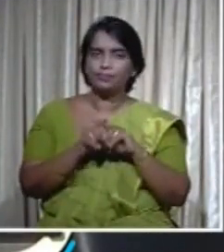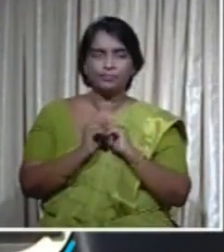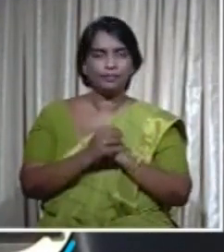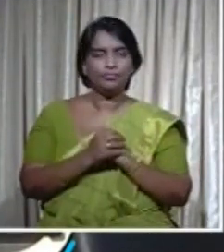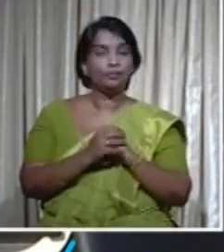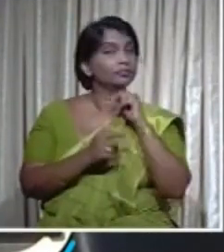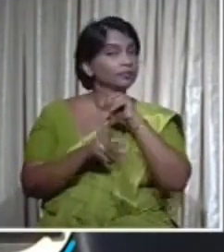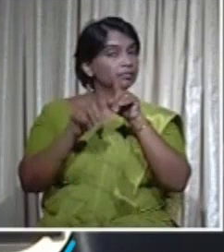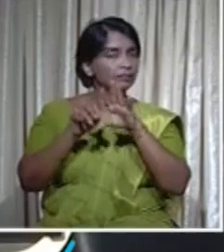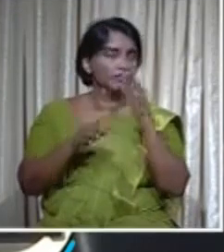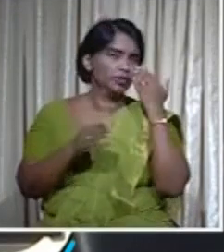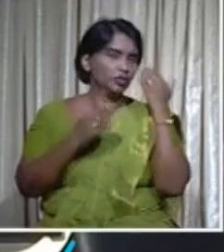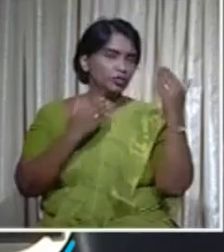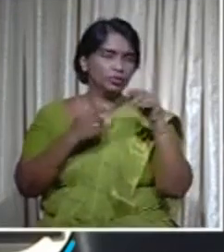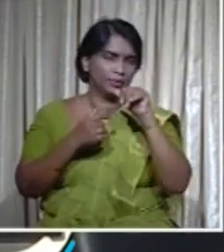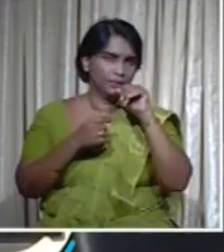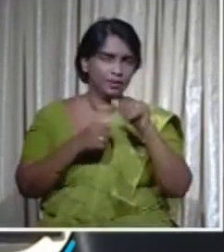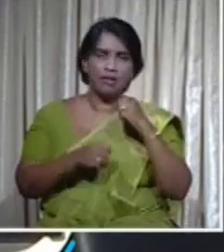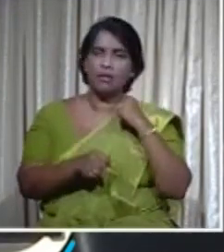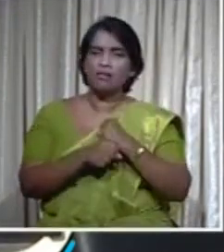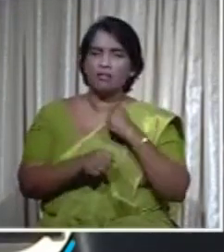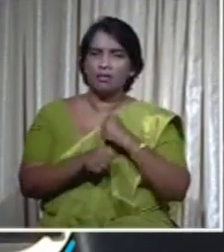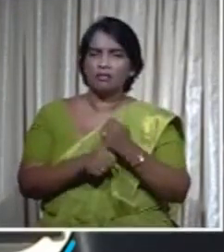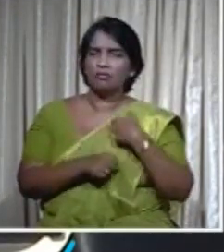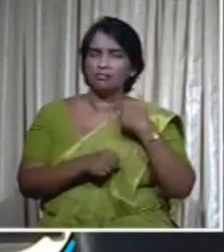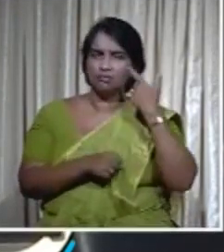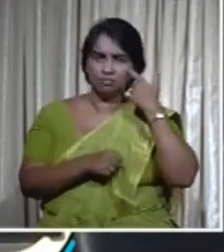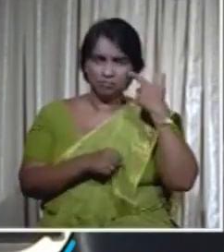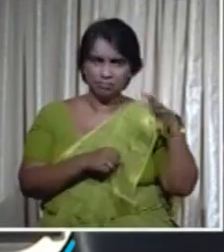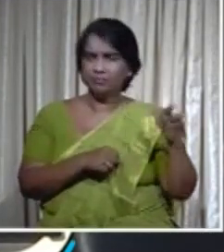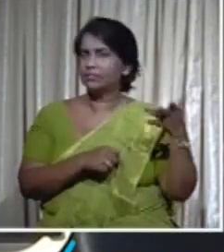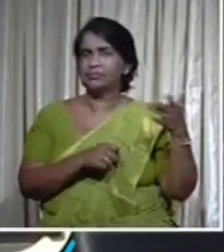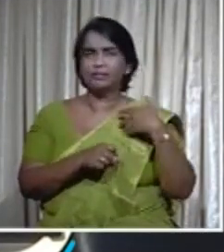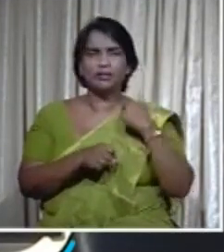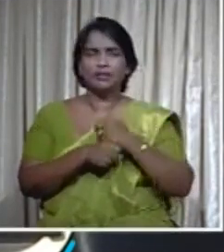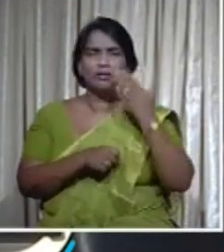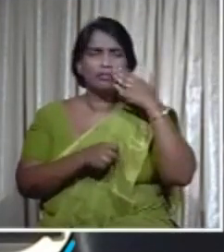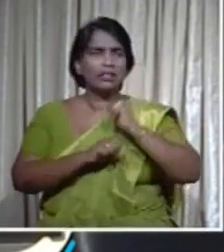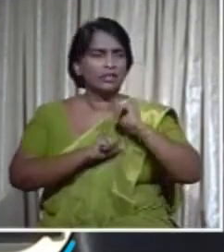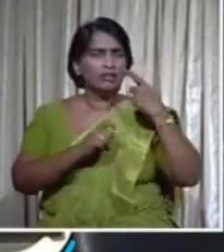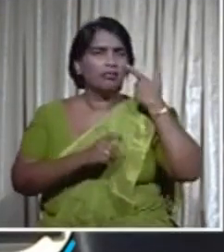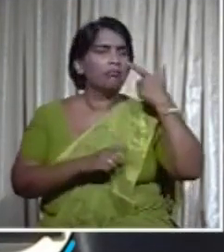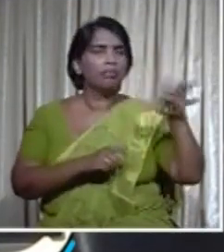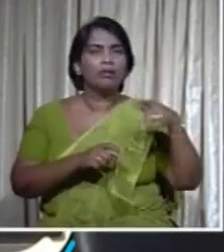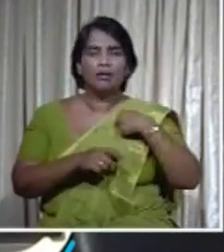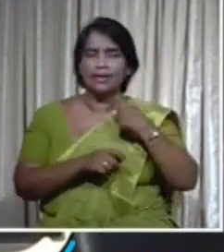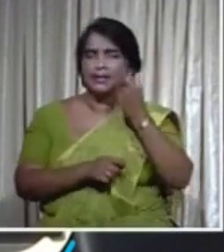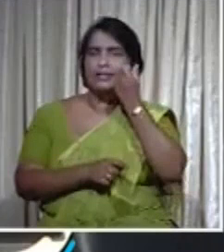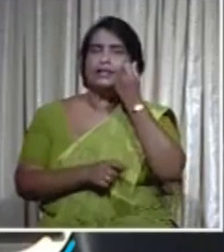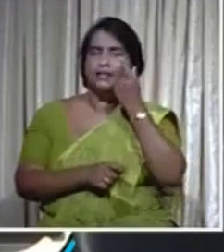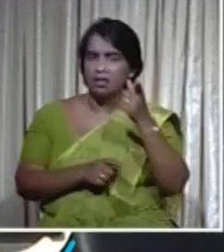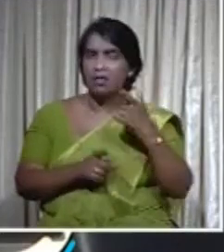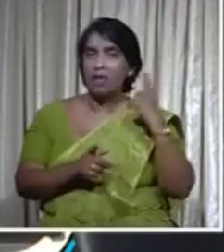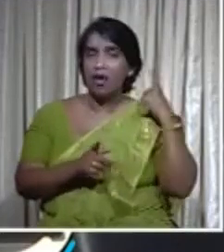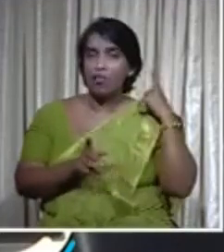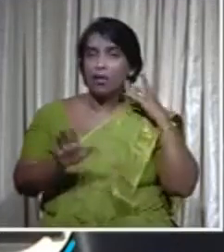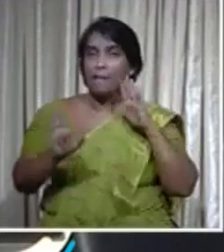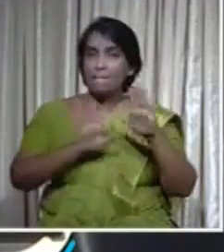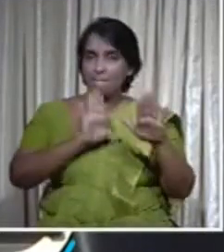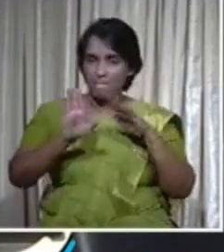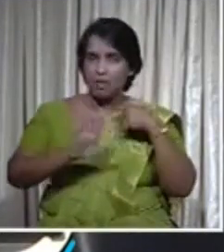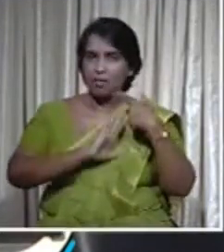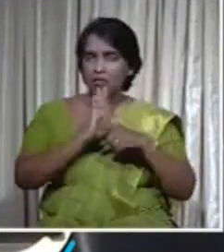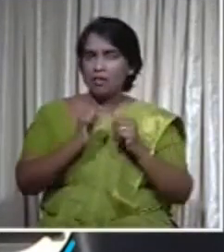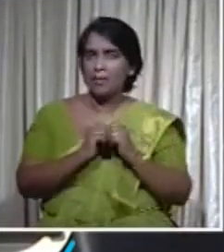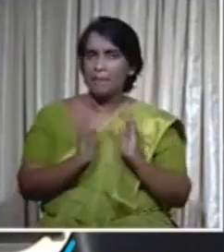நிலையை பார்க்கின்ற போது சந்தேகம் எழுகிறது. இந்த இராணுவ ஆட்சி என்பது இந்த நாட்டிலே வரக்கூடிய வாய்ப்புகள்